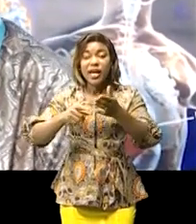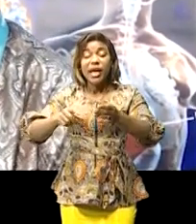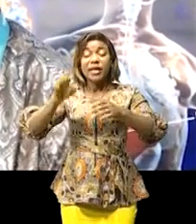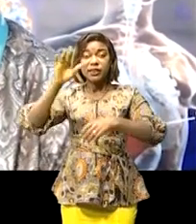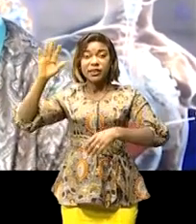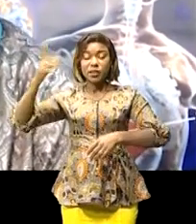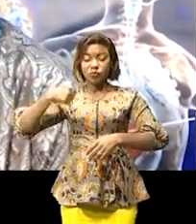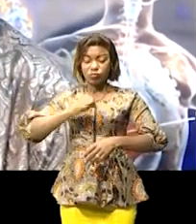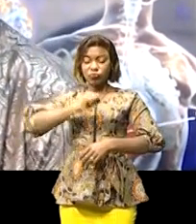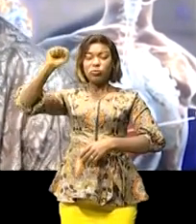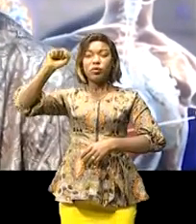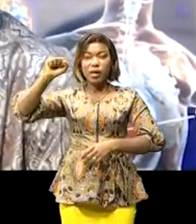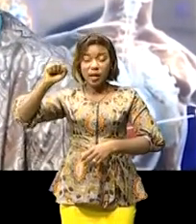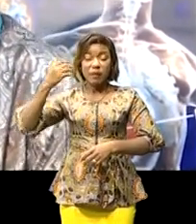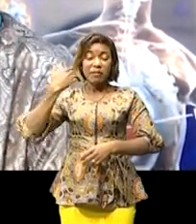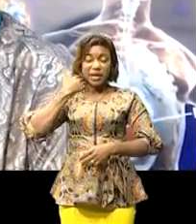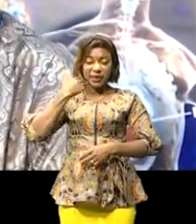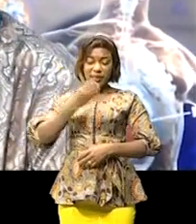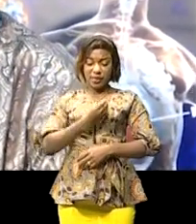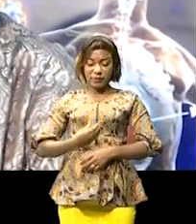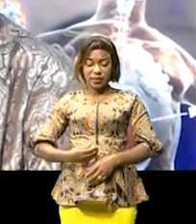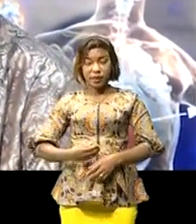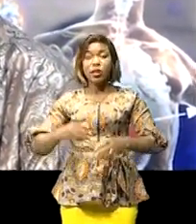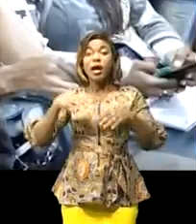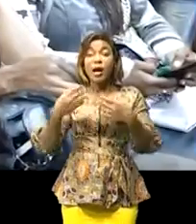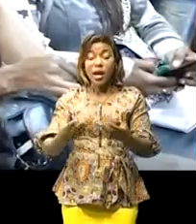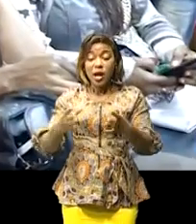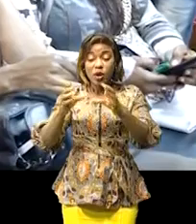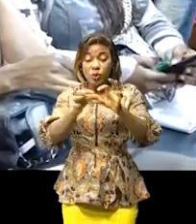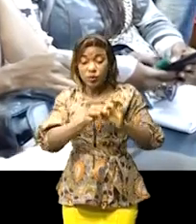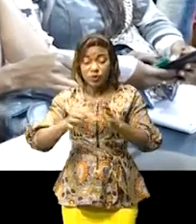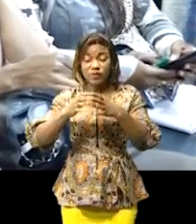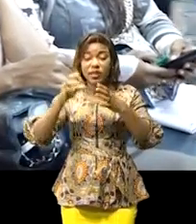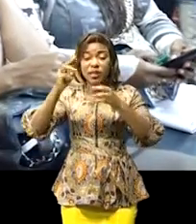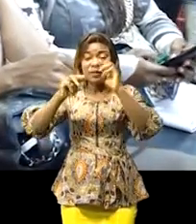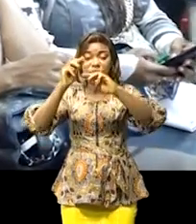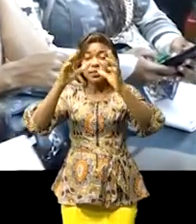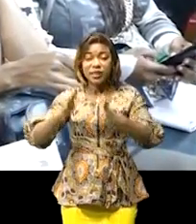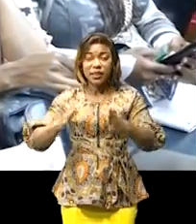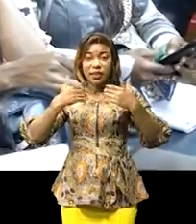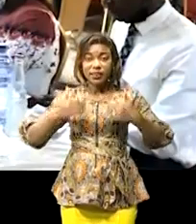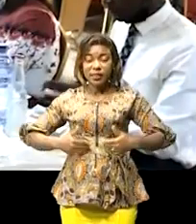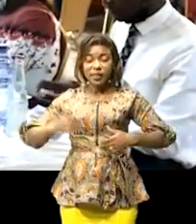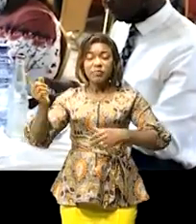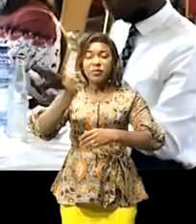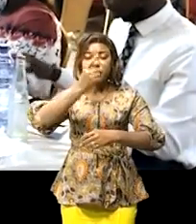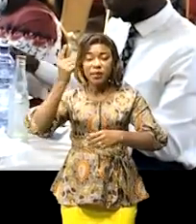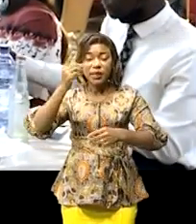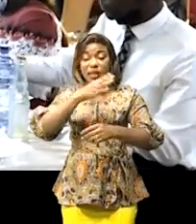coordonné par le docteur Pascal Tchamala en collaboration avec le ministère de la Santé publique et la société civile, a relayé